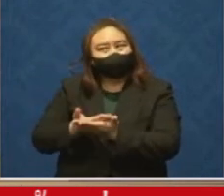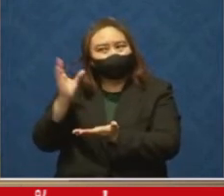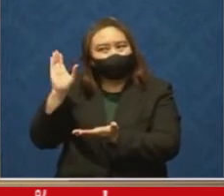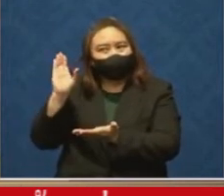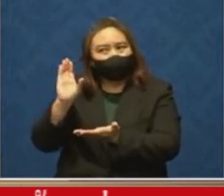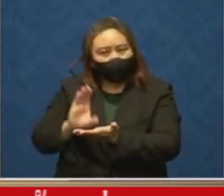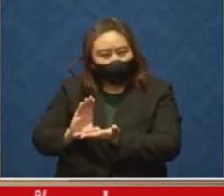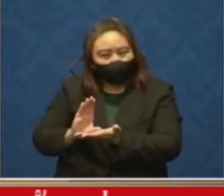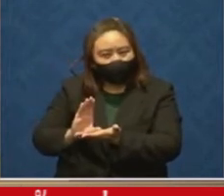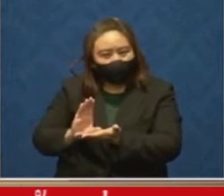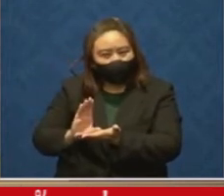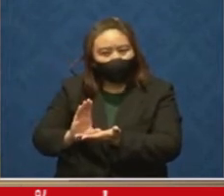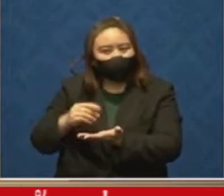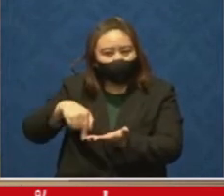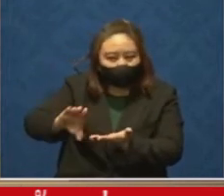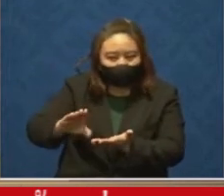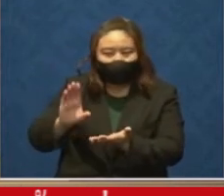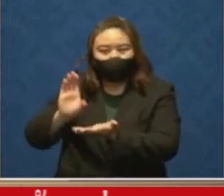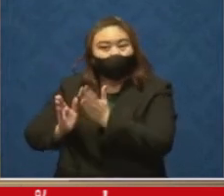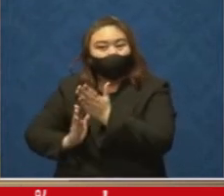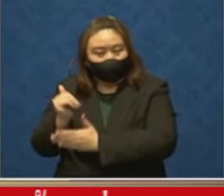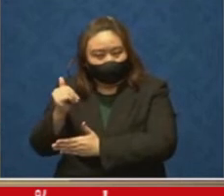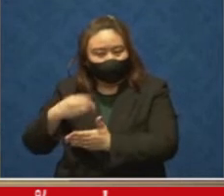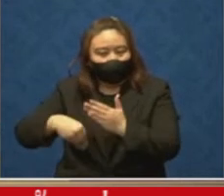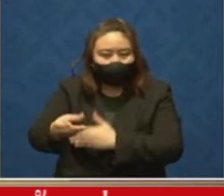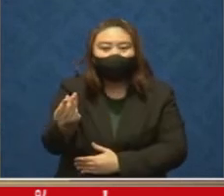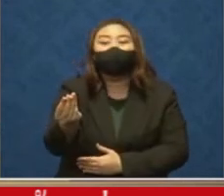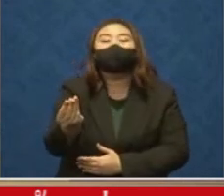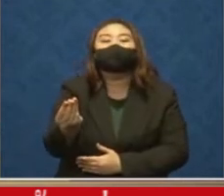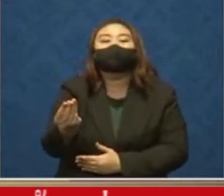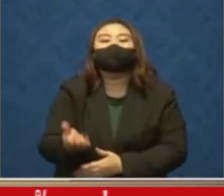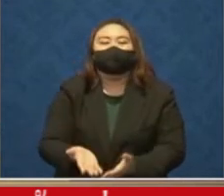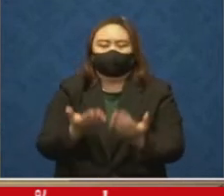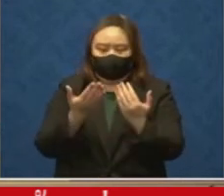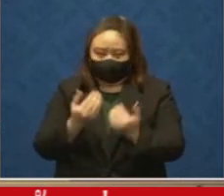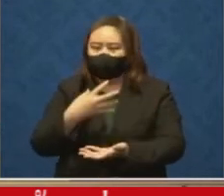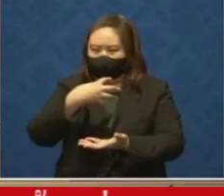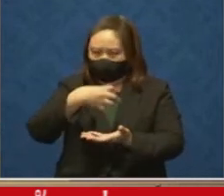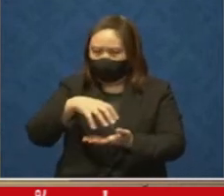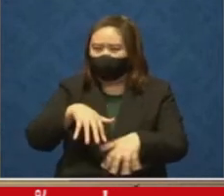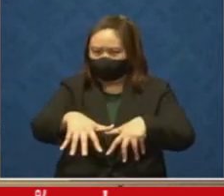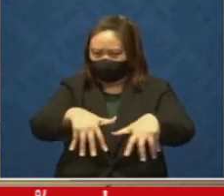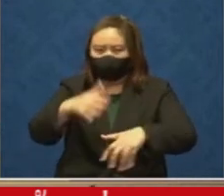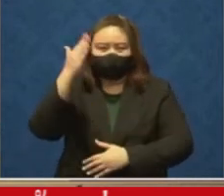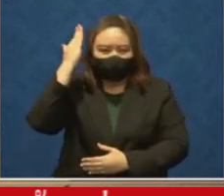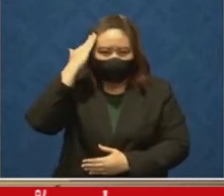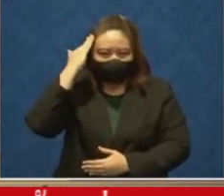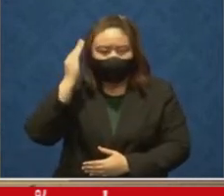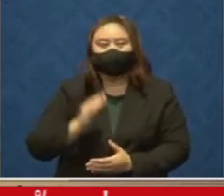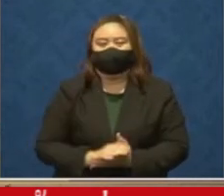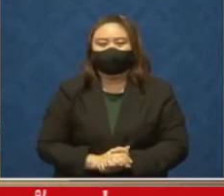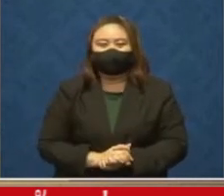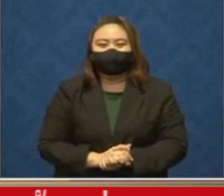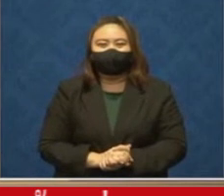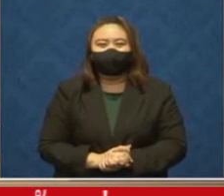เที่วทแล้ว งบประมาณก็เอาไป 3 โล หังบผ่านเอาไปอกเทาไห่เที่วนี้ก็เหมือนกั ครท่ ขอฟ้อง พี่น้พระทน